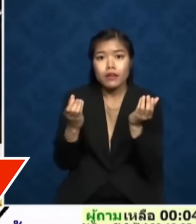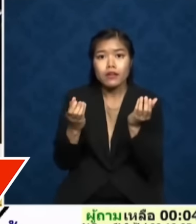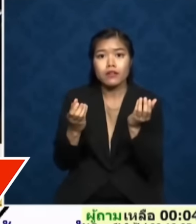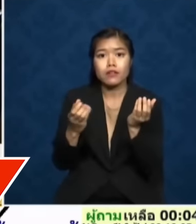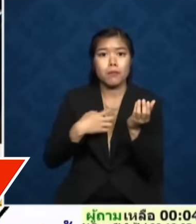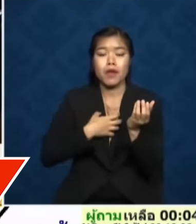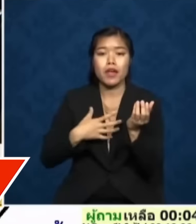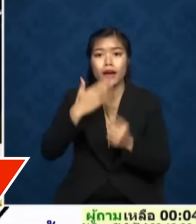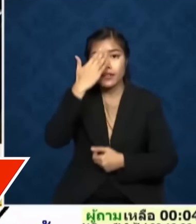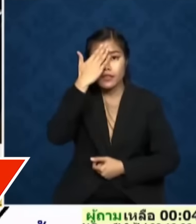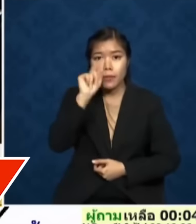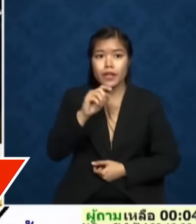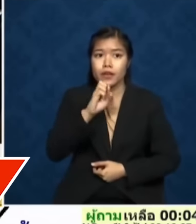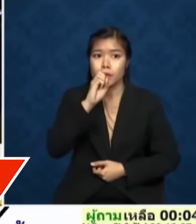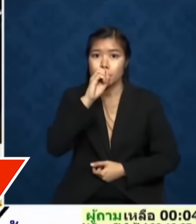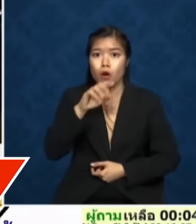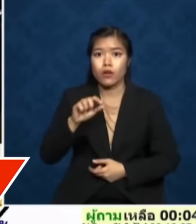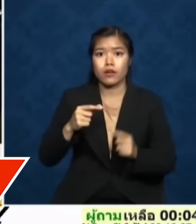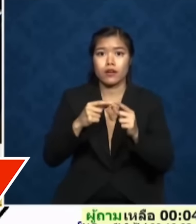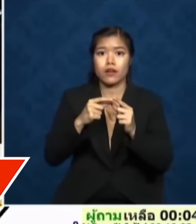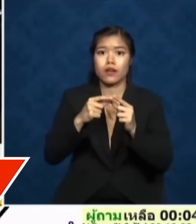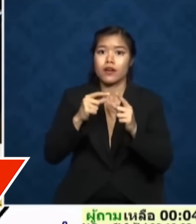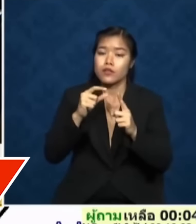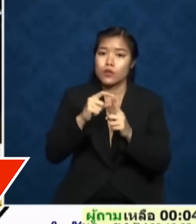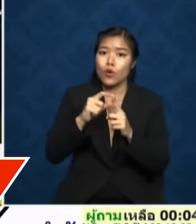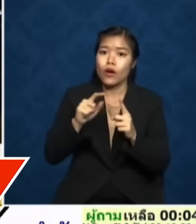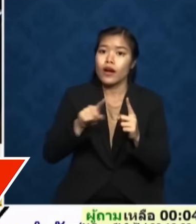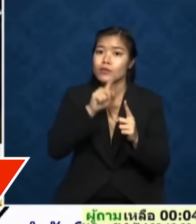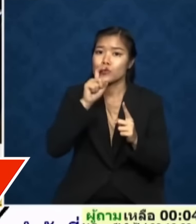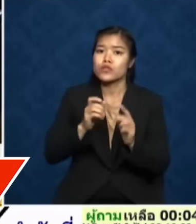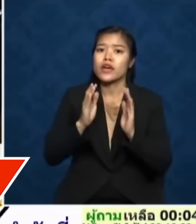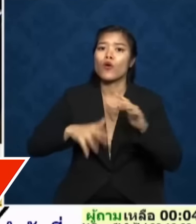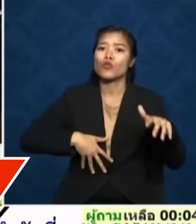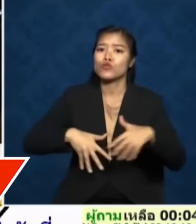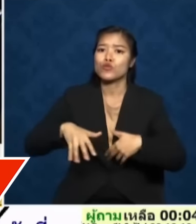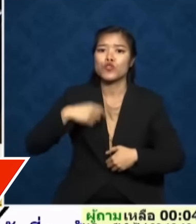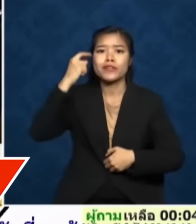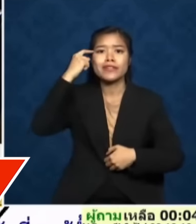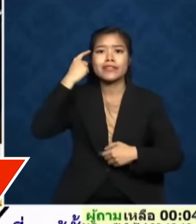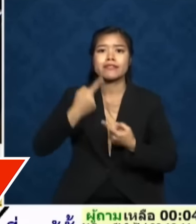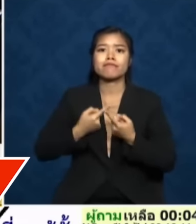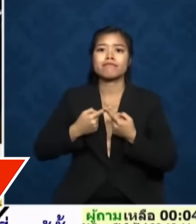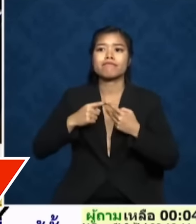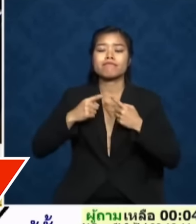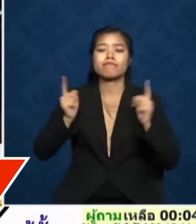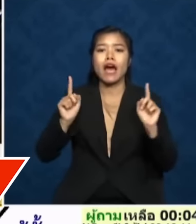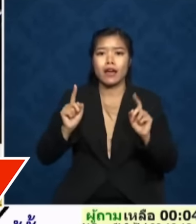ว่าในคำถามประชามตินั้นประชาชนไม่ได้เห็นด้วยที่จะให้มีส.ส.ร.